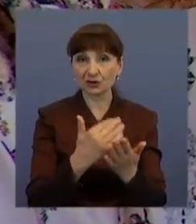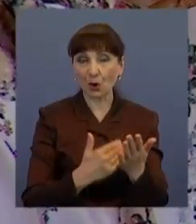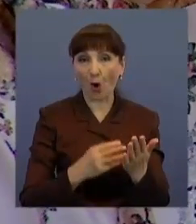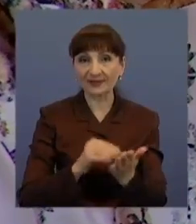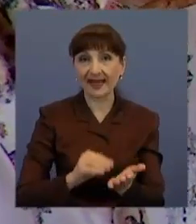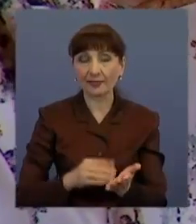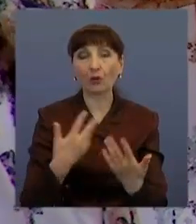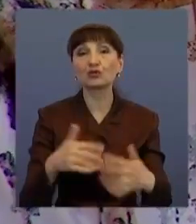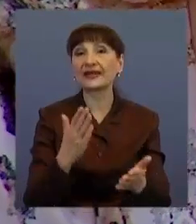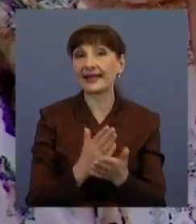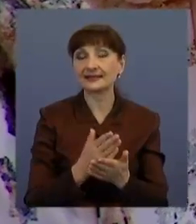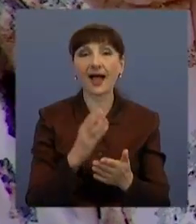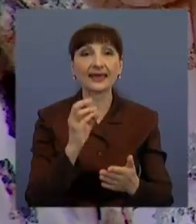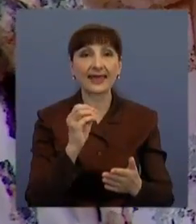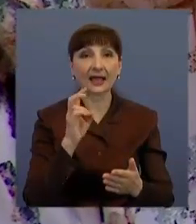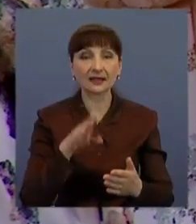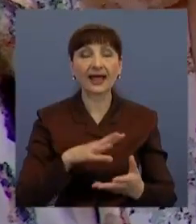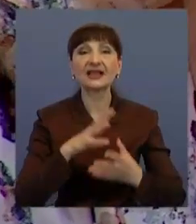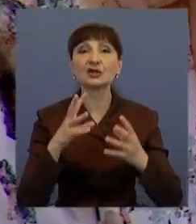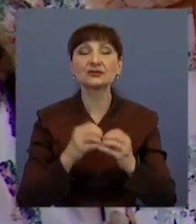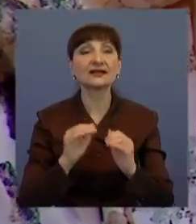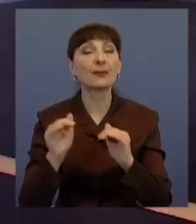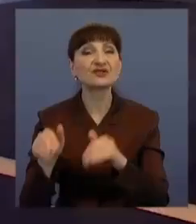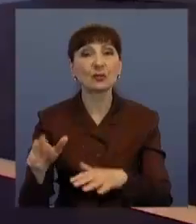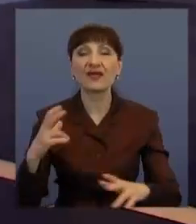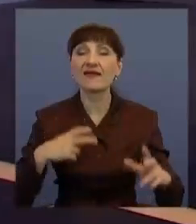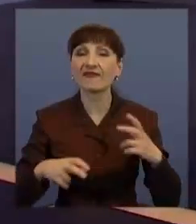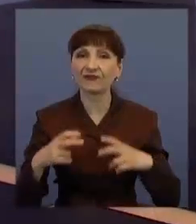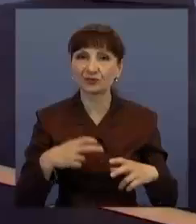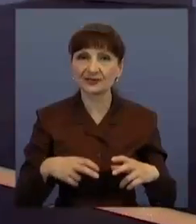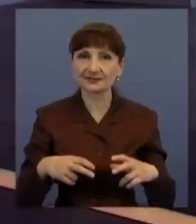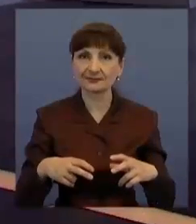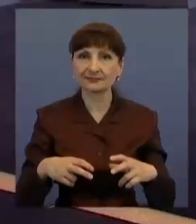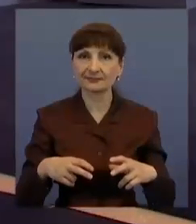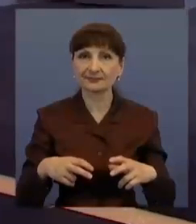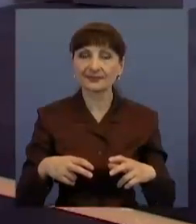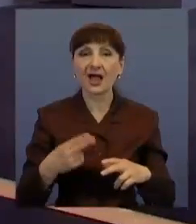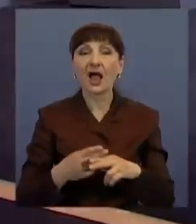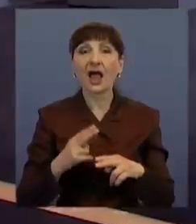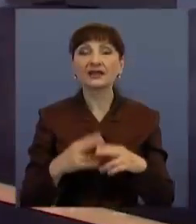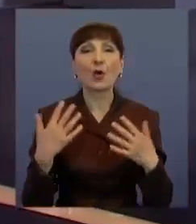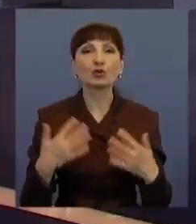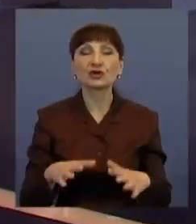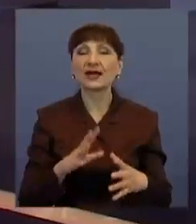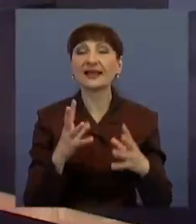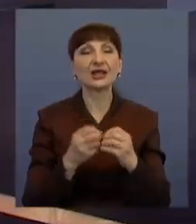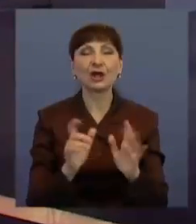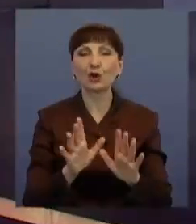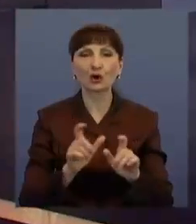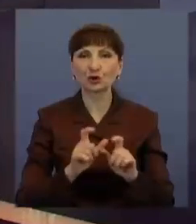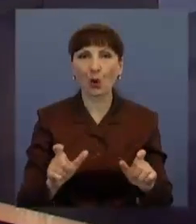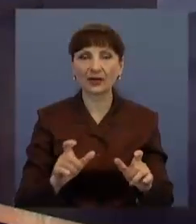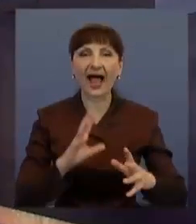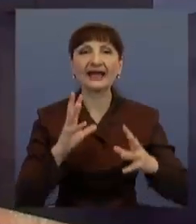держит. А НТ – это результат для поступления в ВУЗа. То есть это уже не итог школы, а